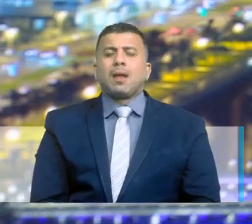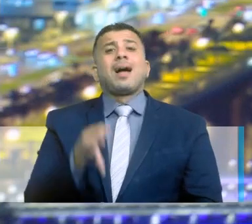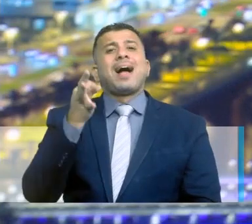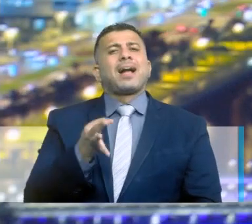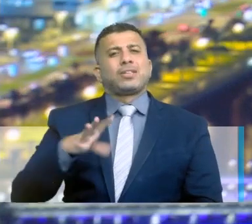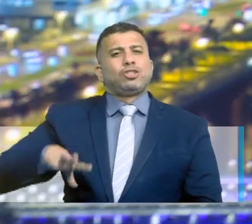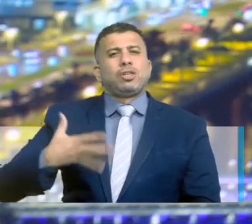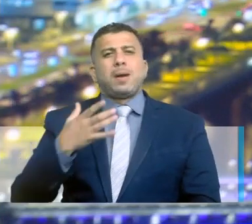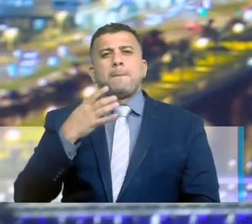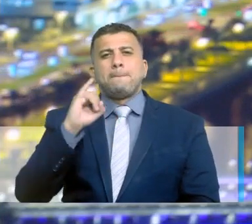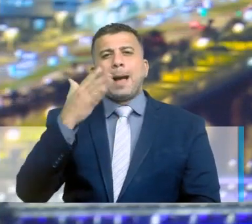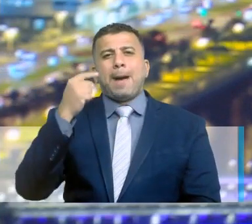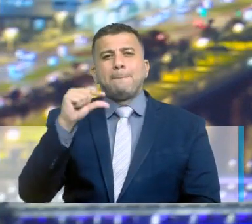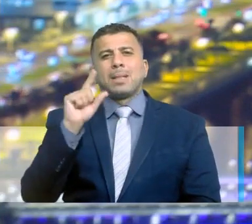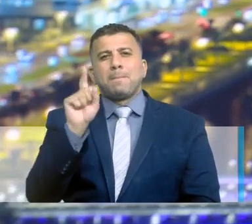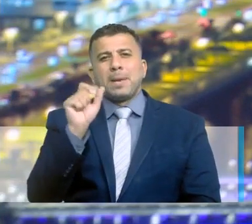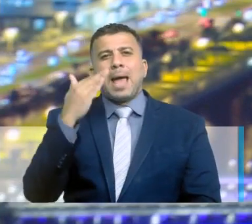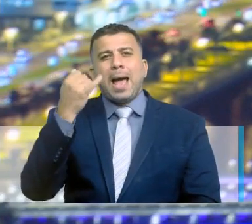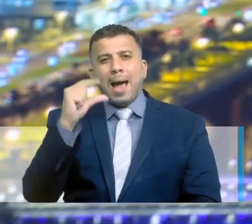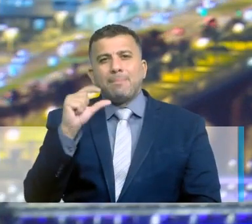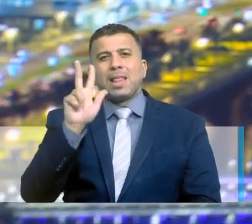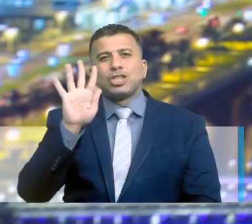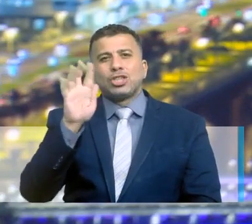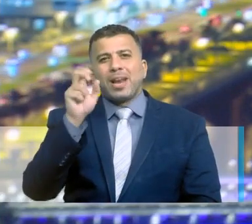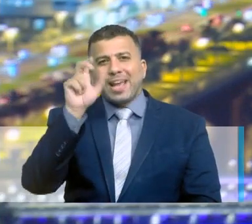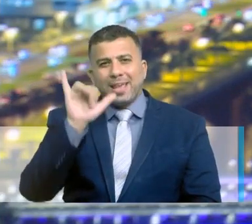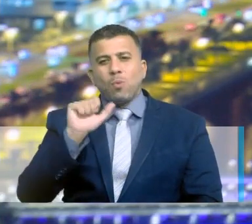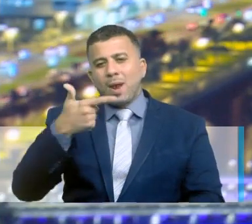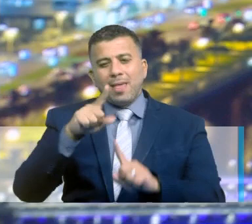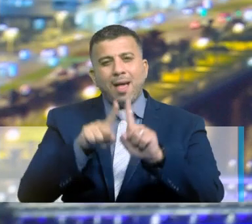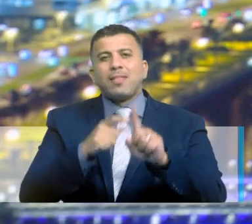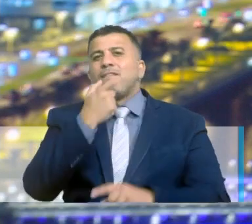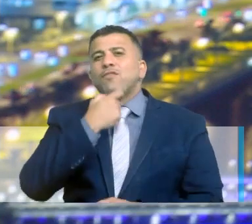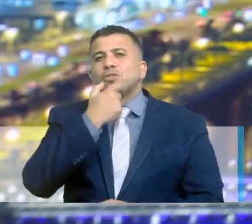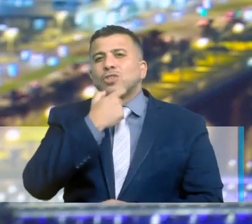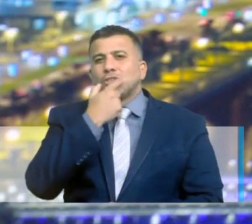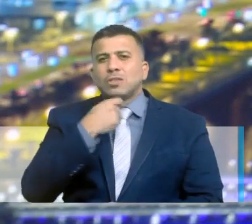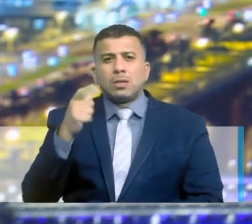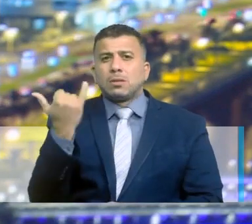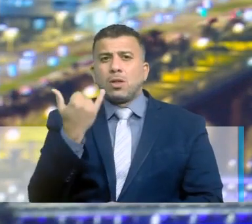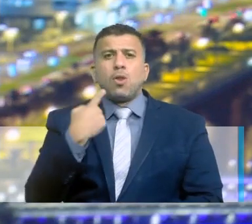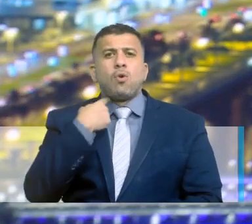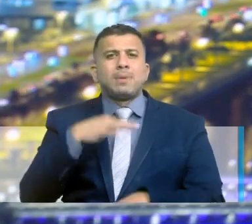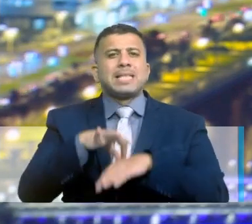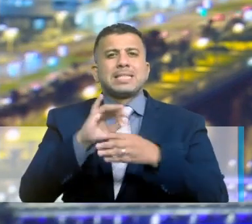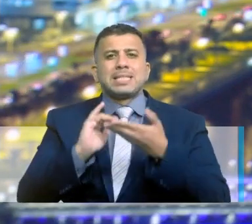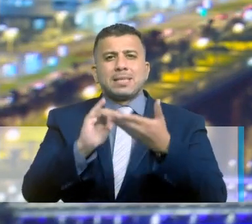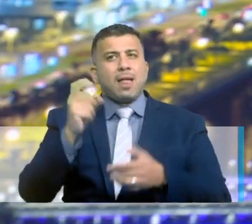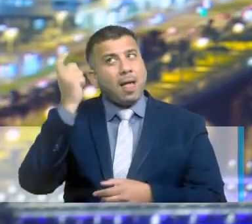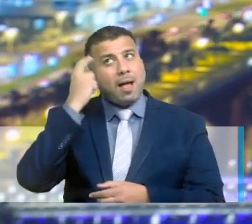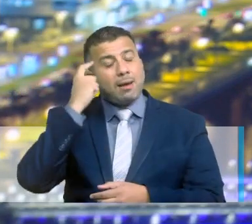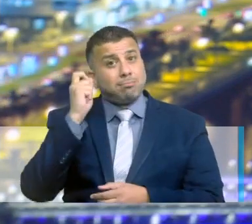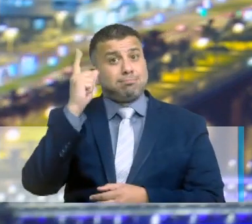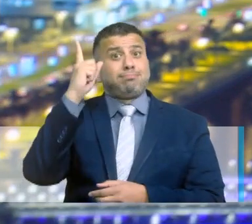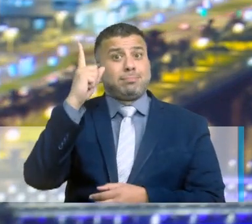اكد سمو الشيخ محمد بن حمد بن محمد الشرقي وليعاهد الفجيره اهميه دور العلوم الانسانيه في اثراء العقل